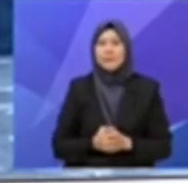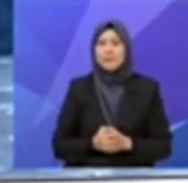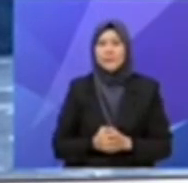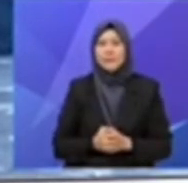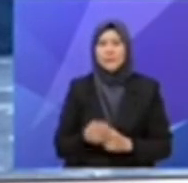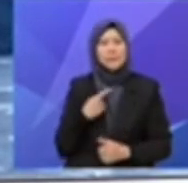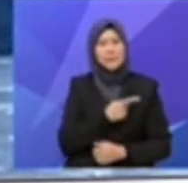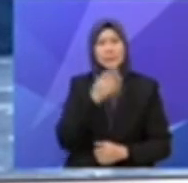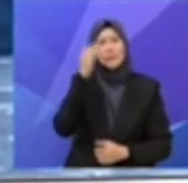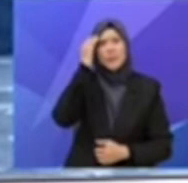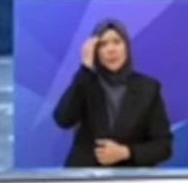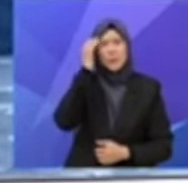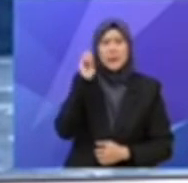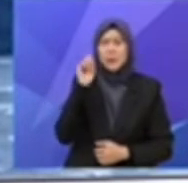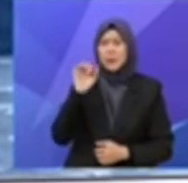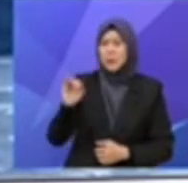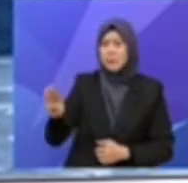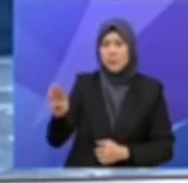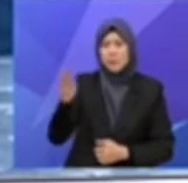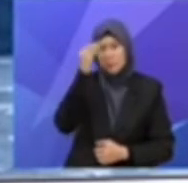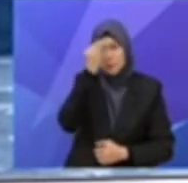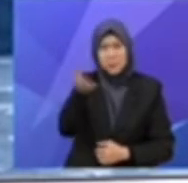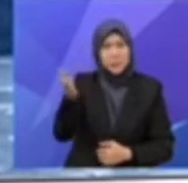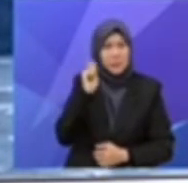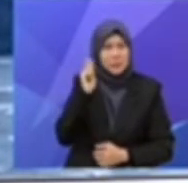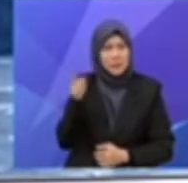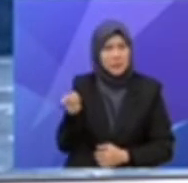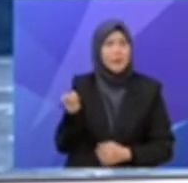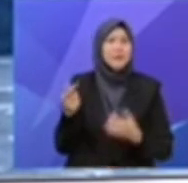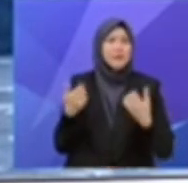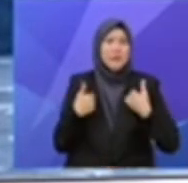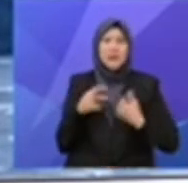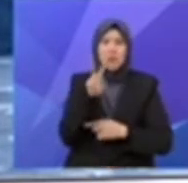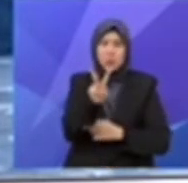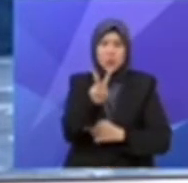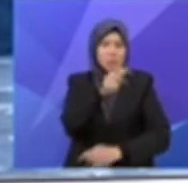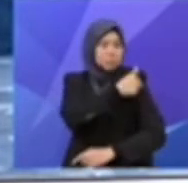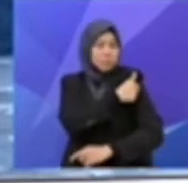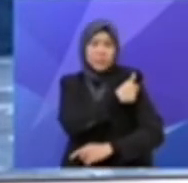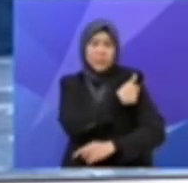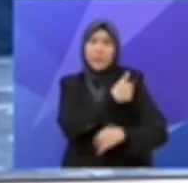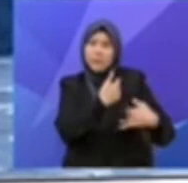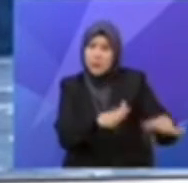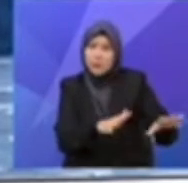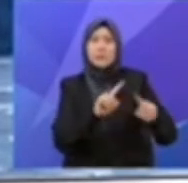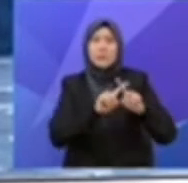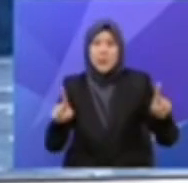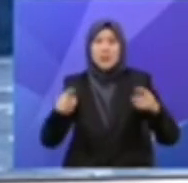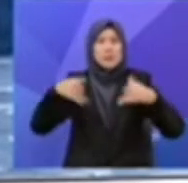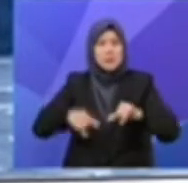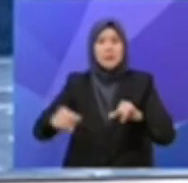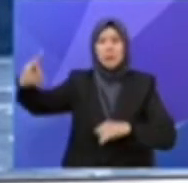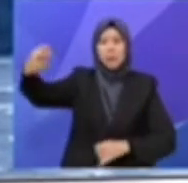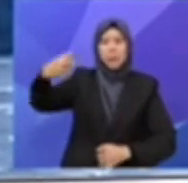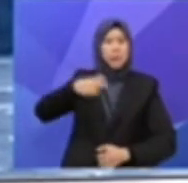seperti harta yang mau mantali walaupun sudah mendapat duoshine masih boleh dijangkiti